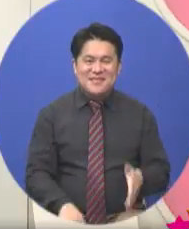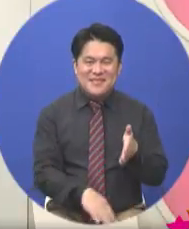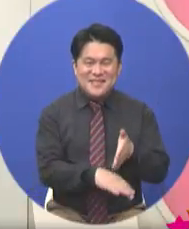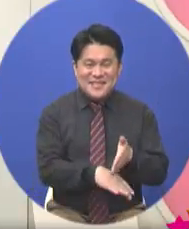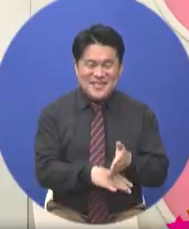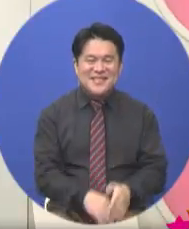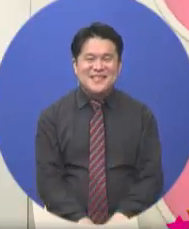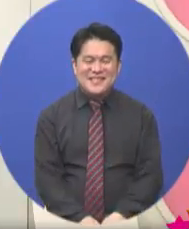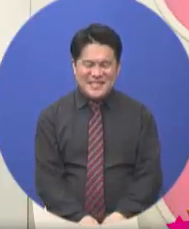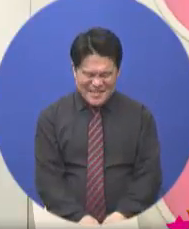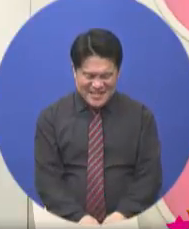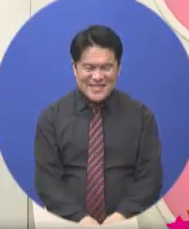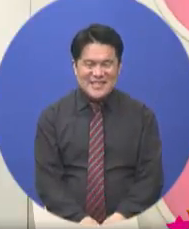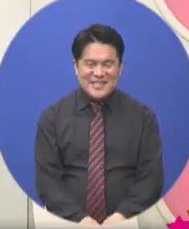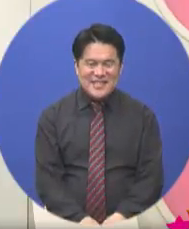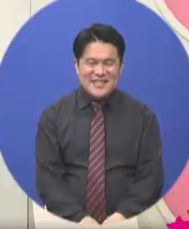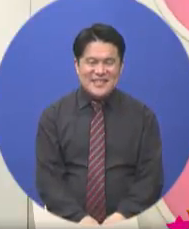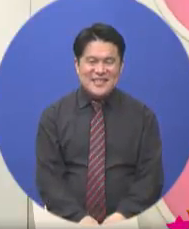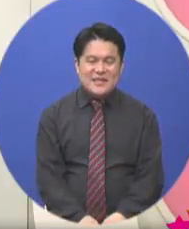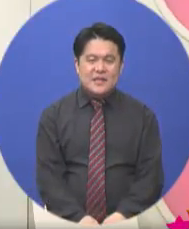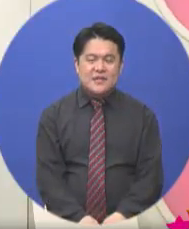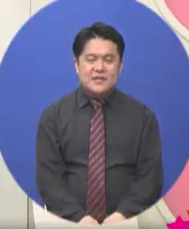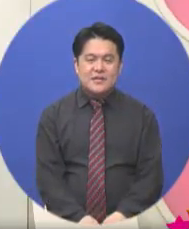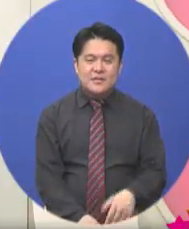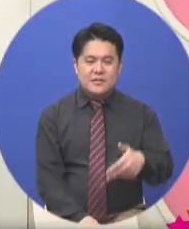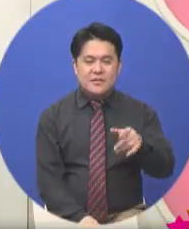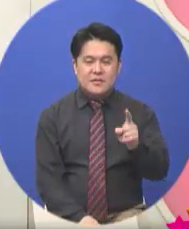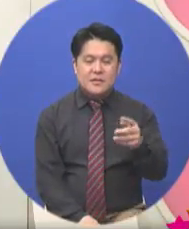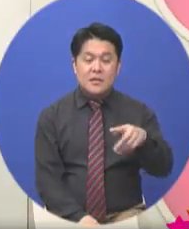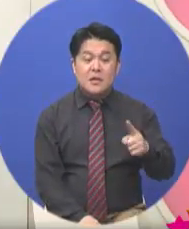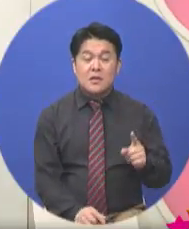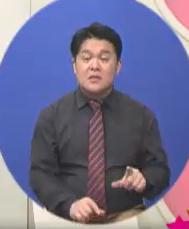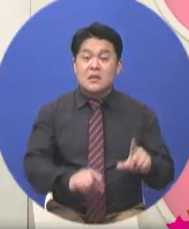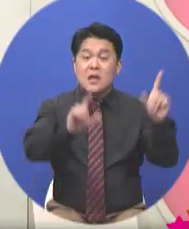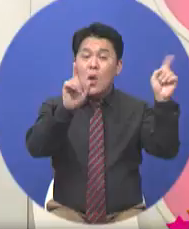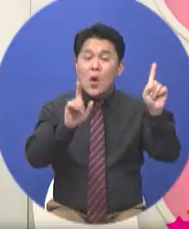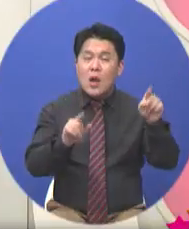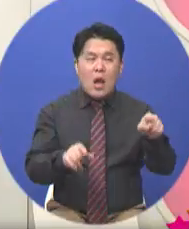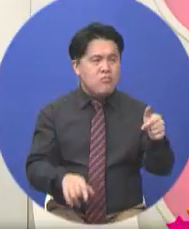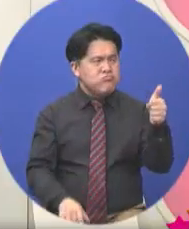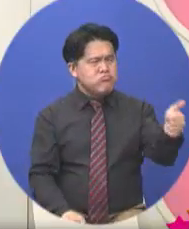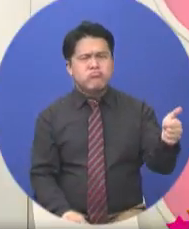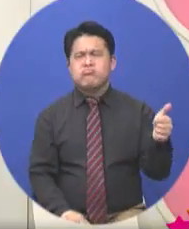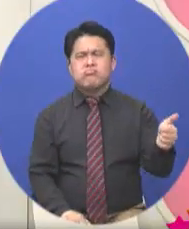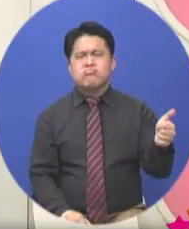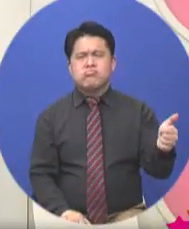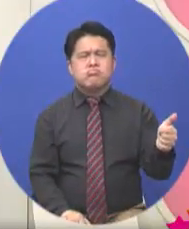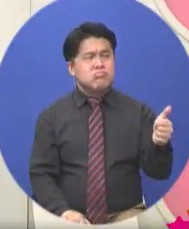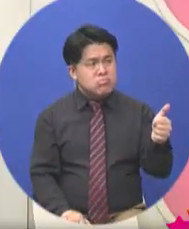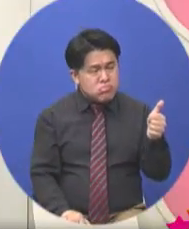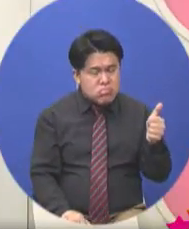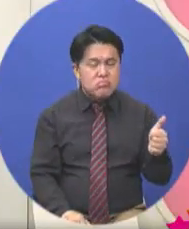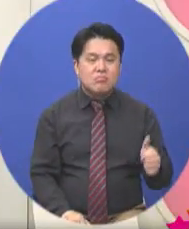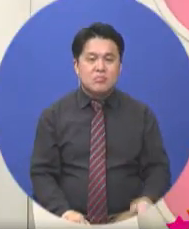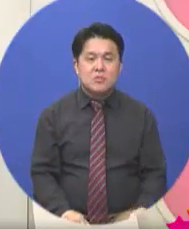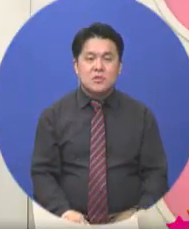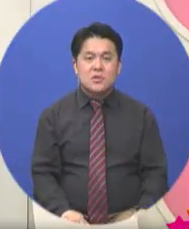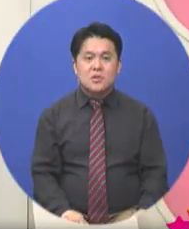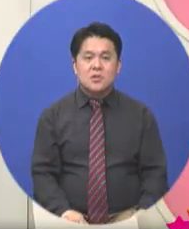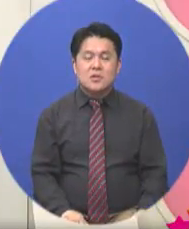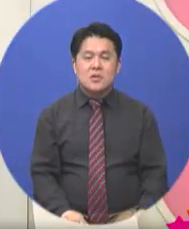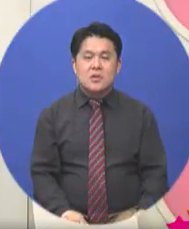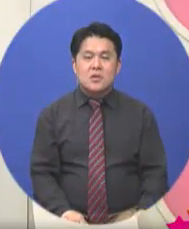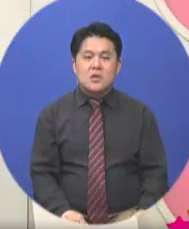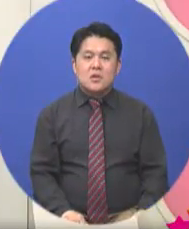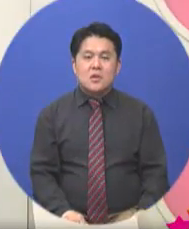감사합니다. 아이 그러니까. 예, 예. 제천 날씨가 좀 어떻습니까 지금? 아주 좋습니다. 네. 지금 오늘